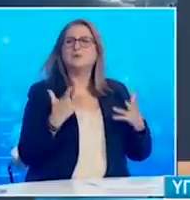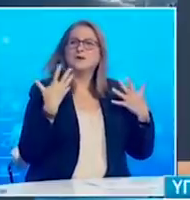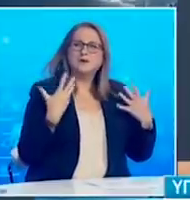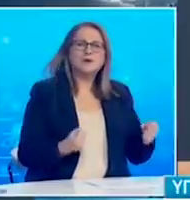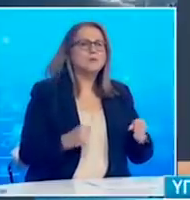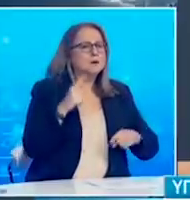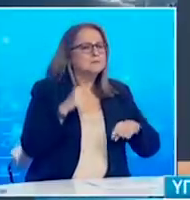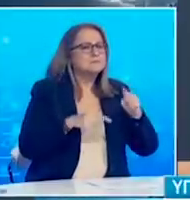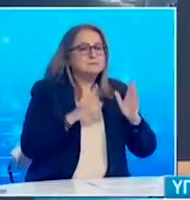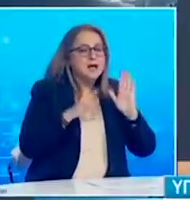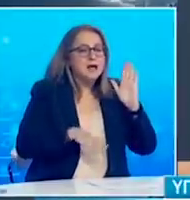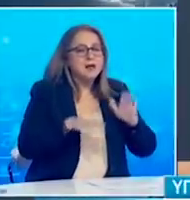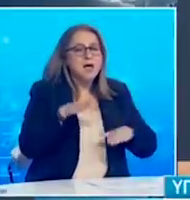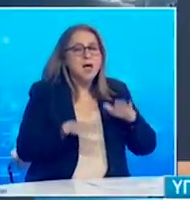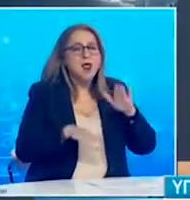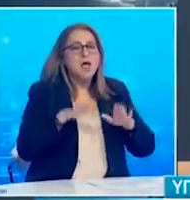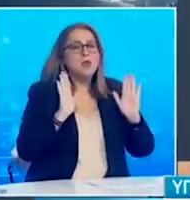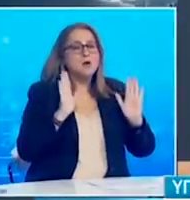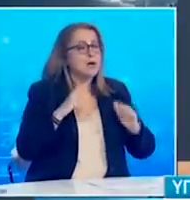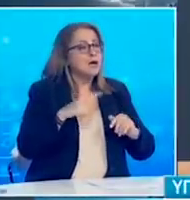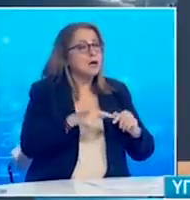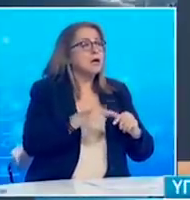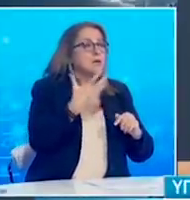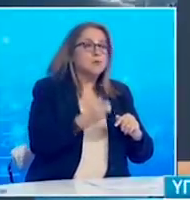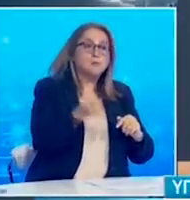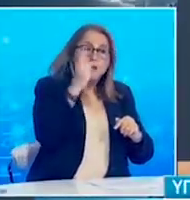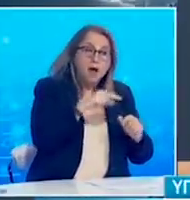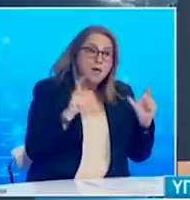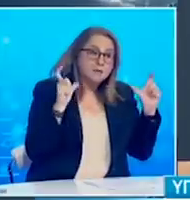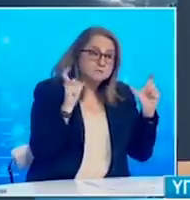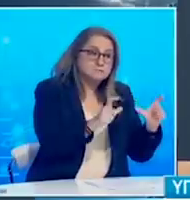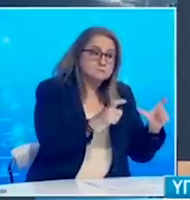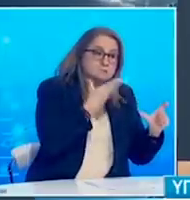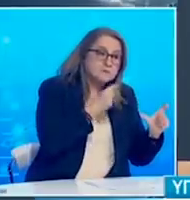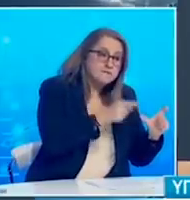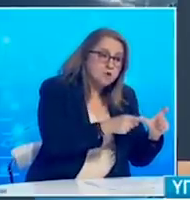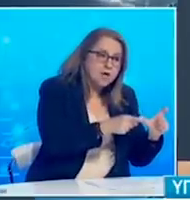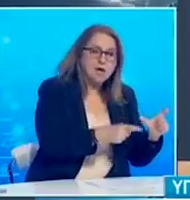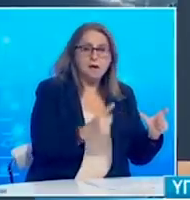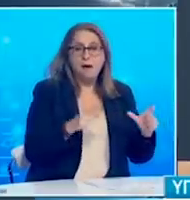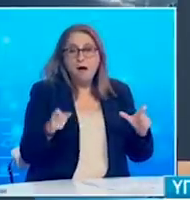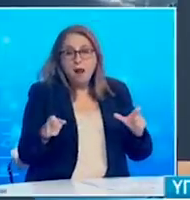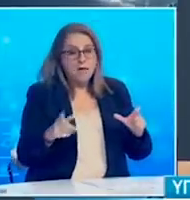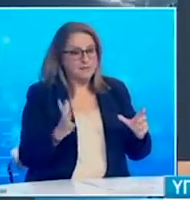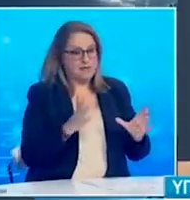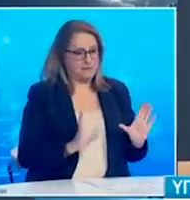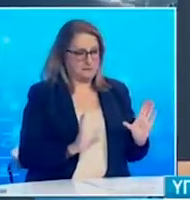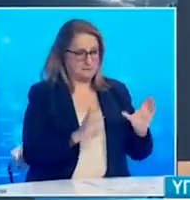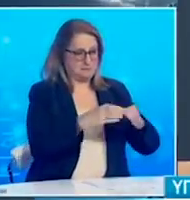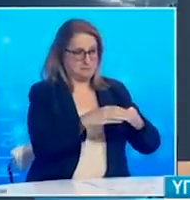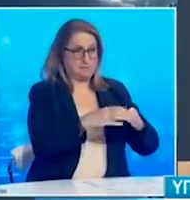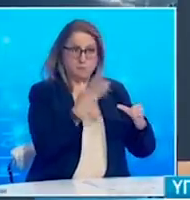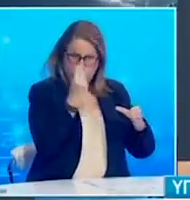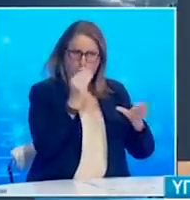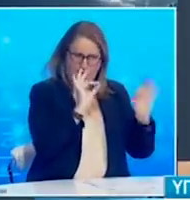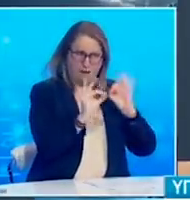συγκεκριμένα κλάστερς, άρα η στεγανοποίηση να είναι πιο εύκολα. Μπορεί να έχουμε λιγότερα κρούσματα, τα οποία να είναι διάσπαρτα όμως στην κοινότητα.